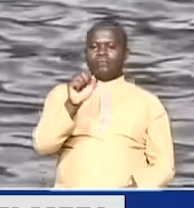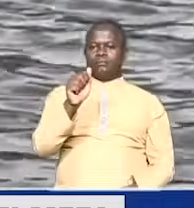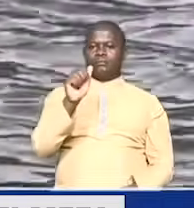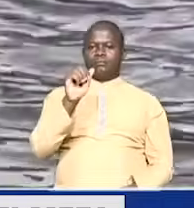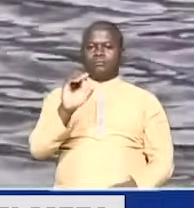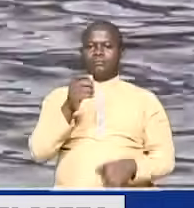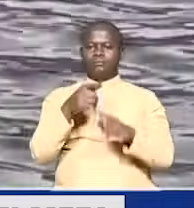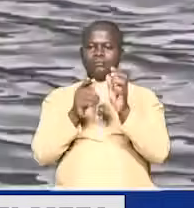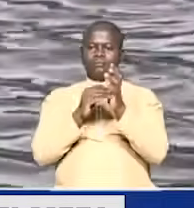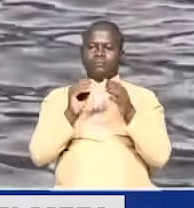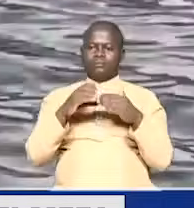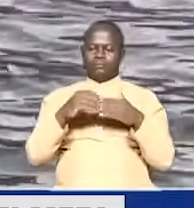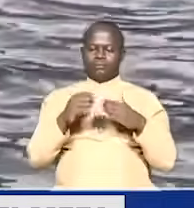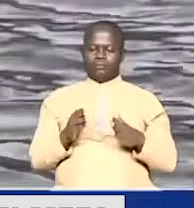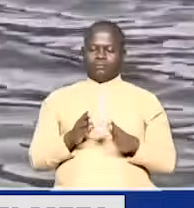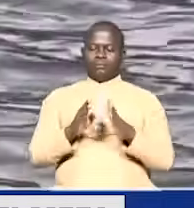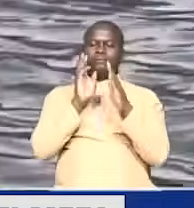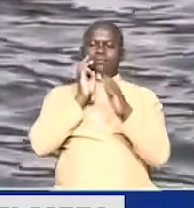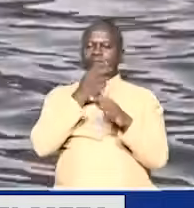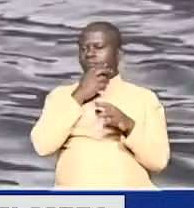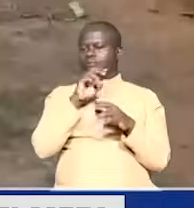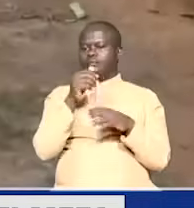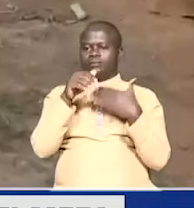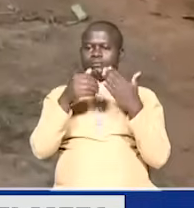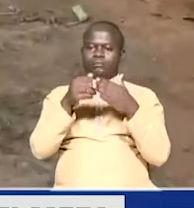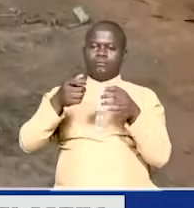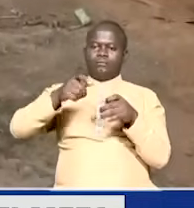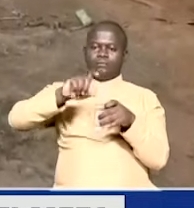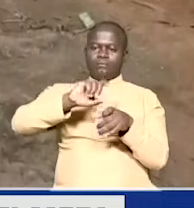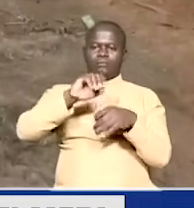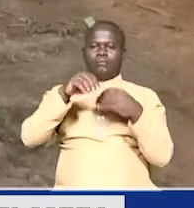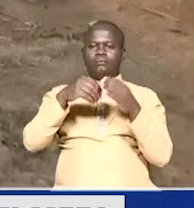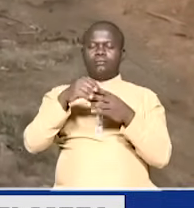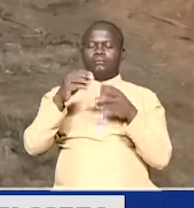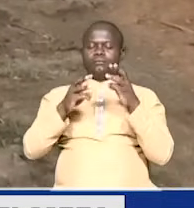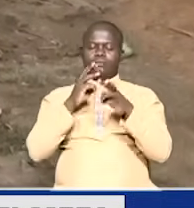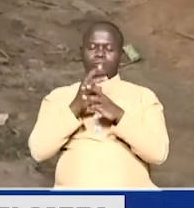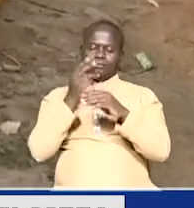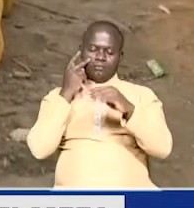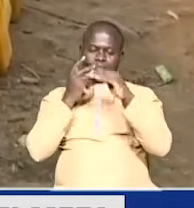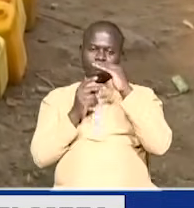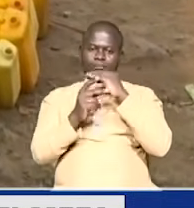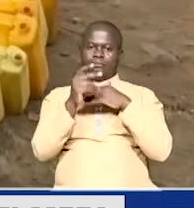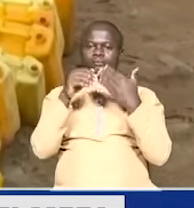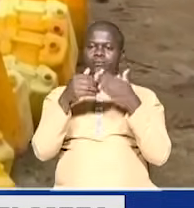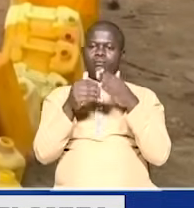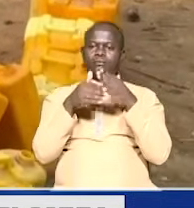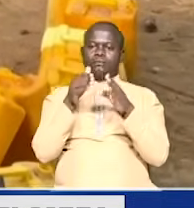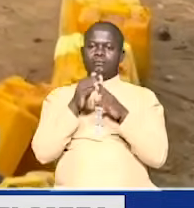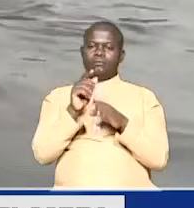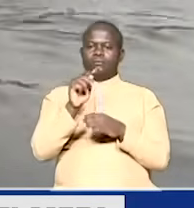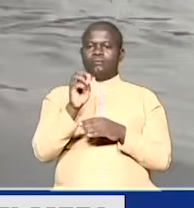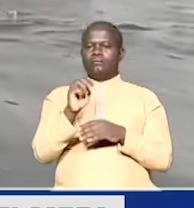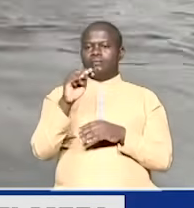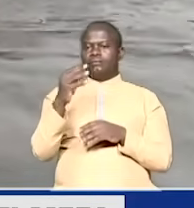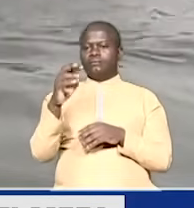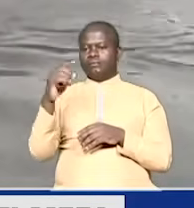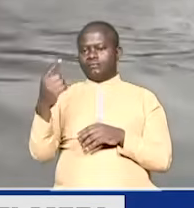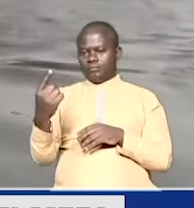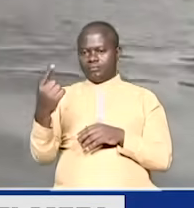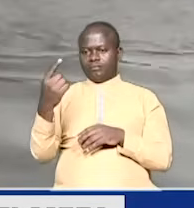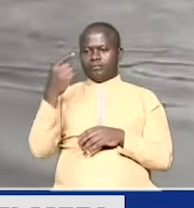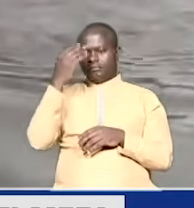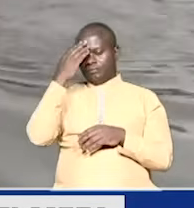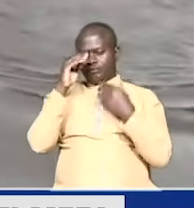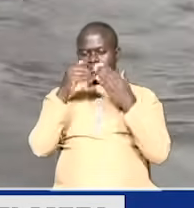kandi hari n'imiyoboro y'amazi yindi irimo kongerwa nka Kaburu de Vision imiyoboro w'amazi bagiye kubaka kuri kilometero 41 mu murenge wa Gatebe